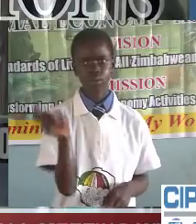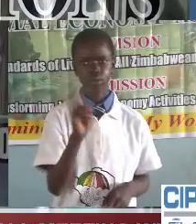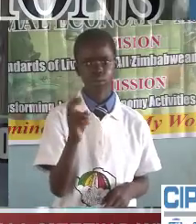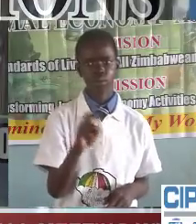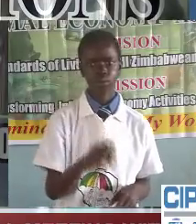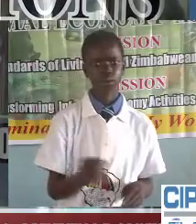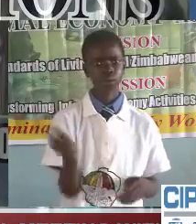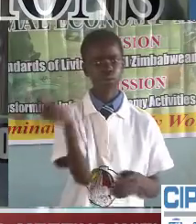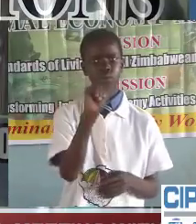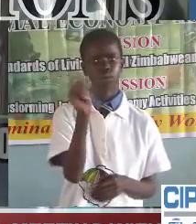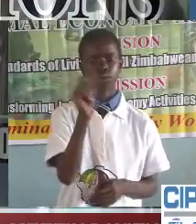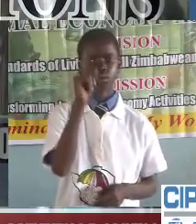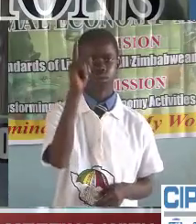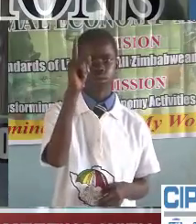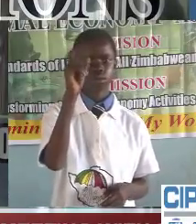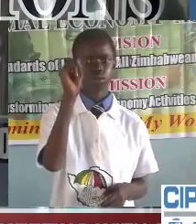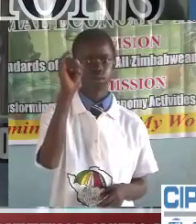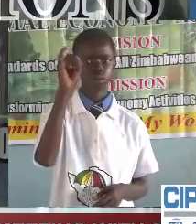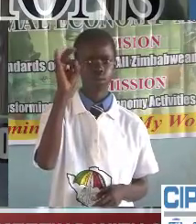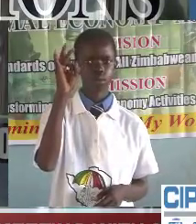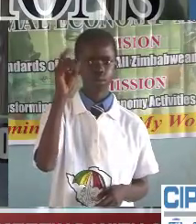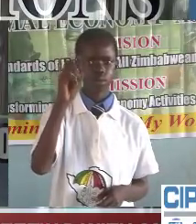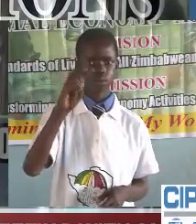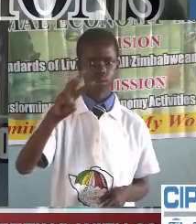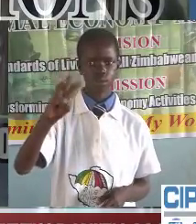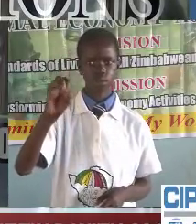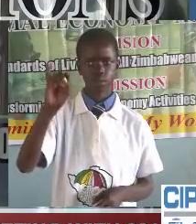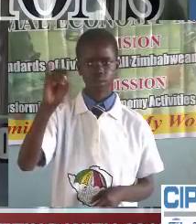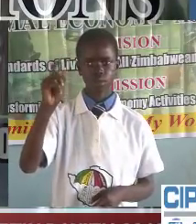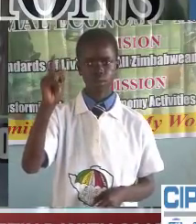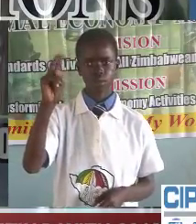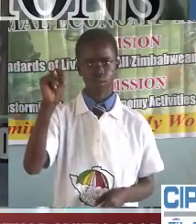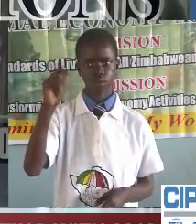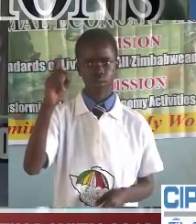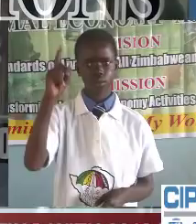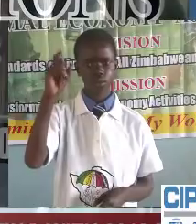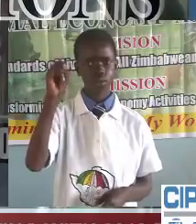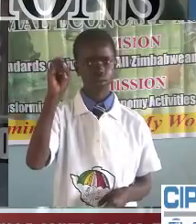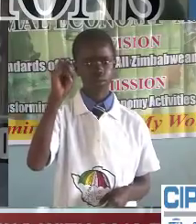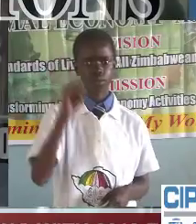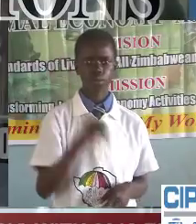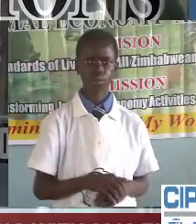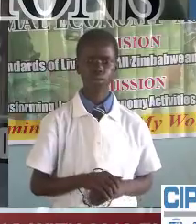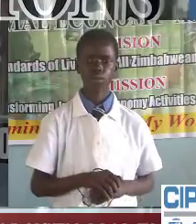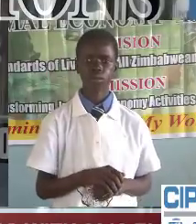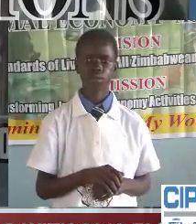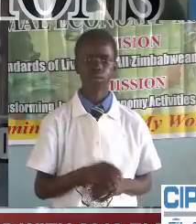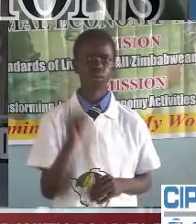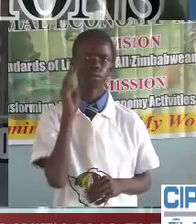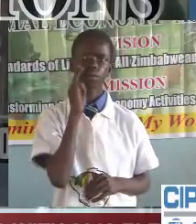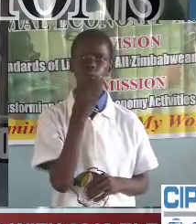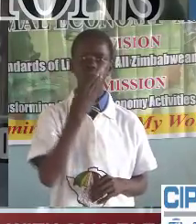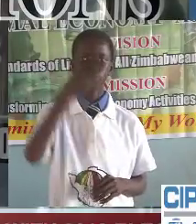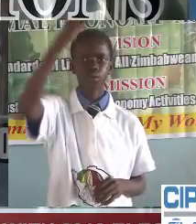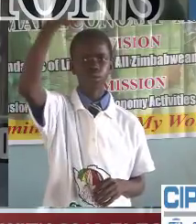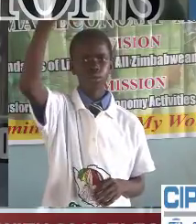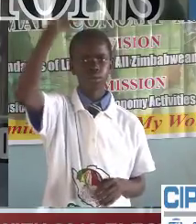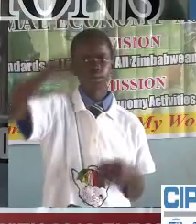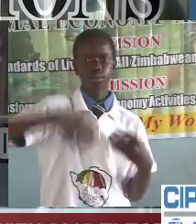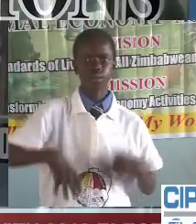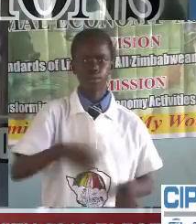panapa, ndikaenda paDon Bosco, ndikabva paDon Bosco ndikaenda paNdarama. Ndiri